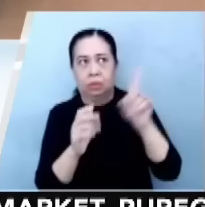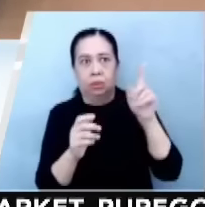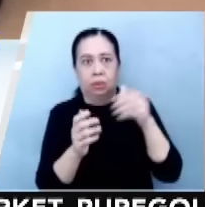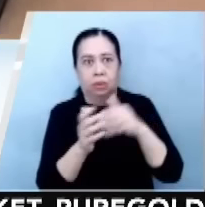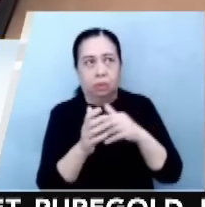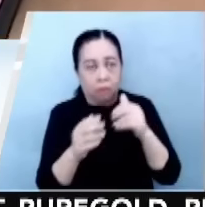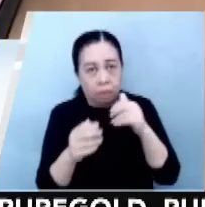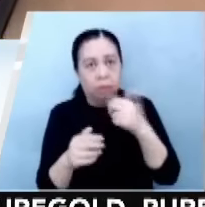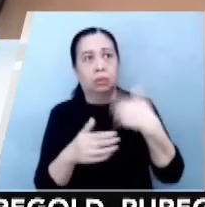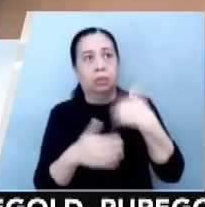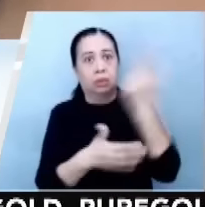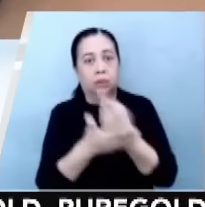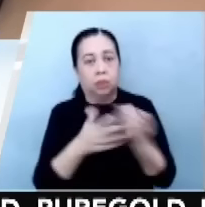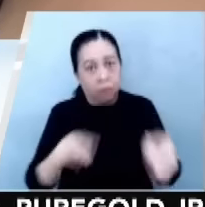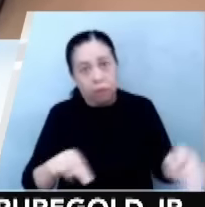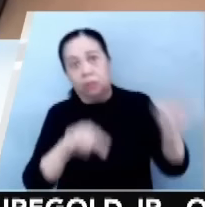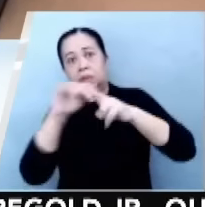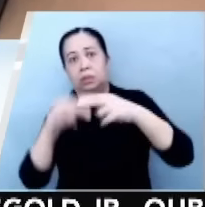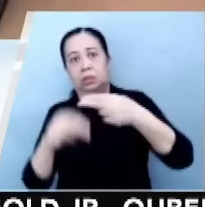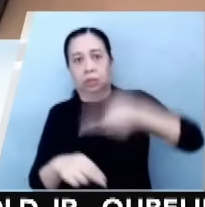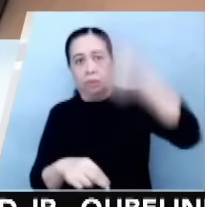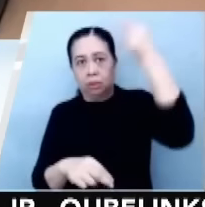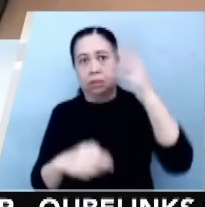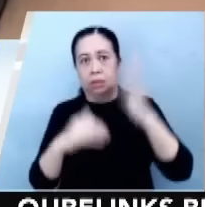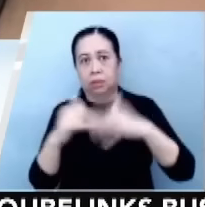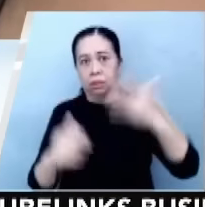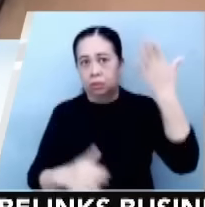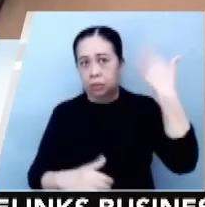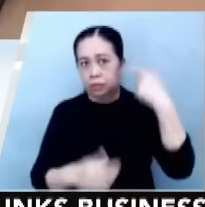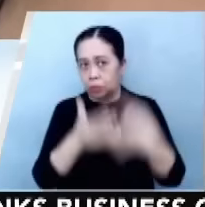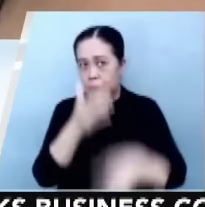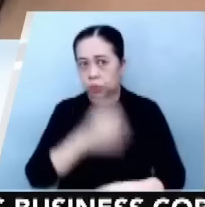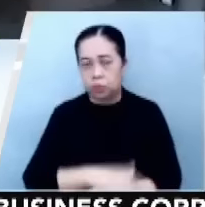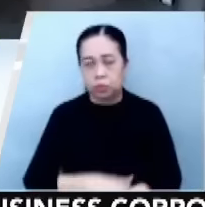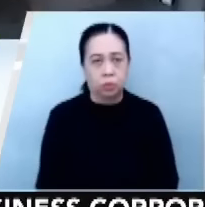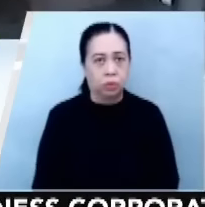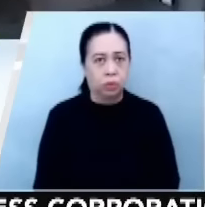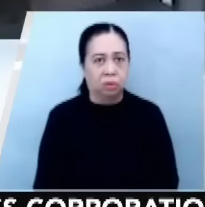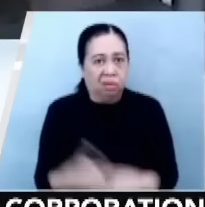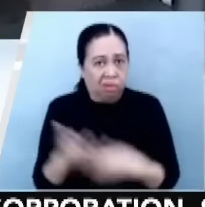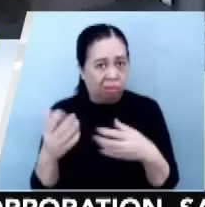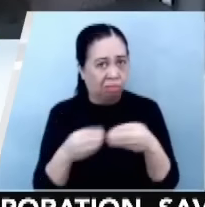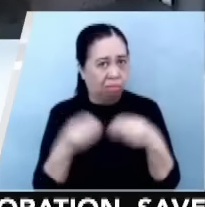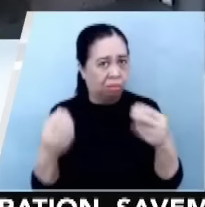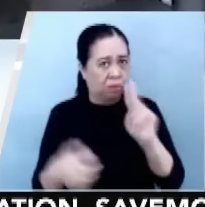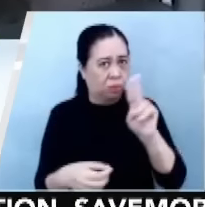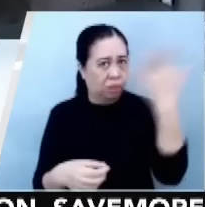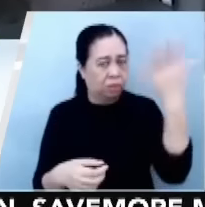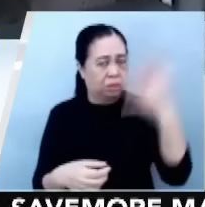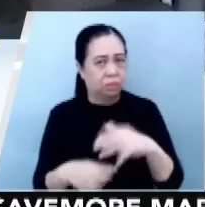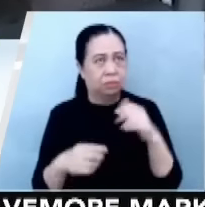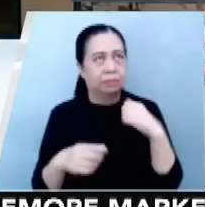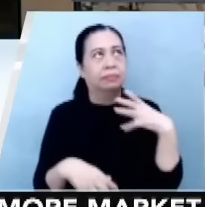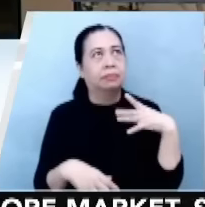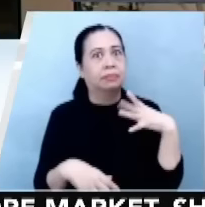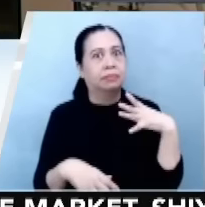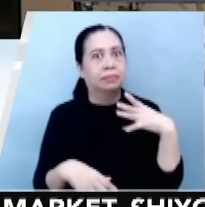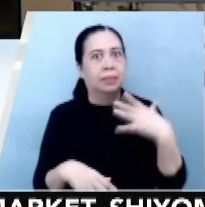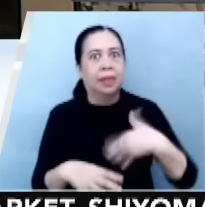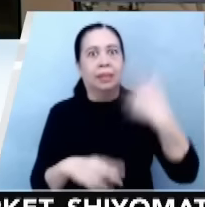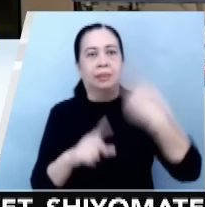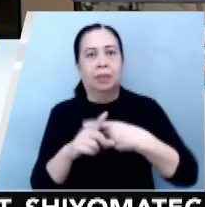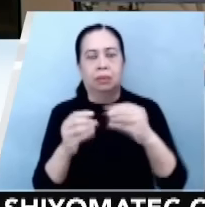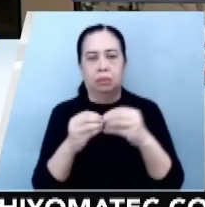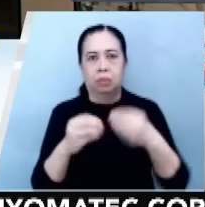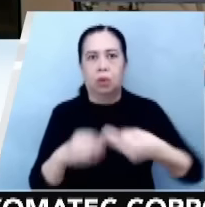sila. Mas tumaas pa doon sa dati presyo. Di wala rin. Mamagulat ka isang buwan, mas mataas na naman. Ang